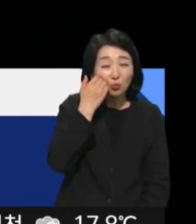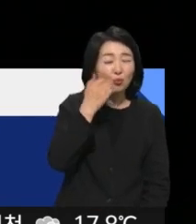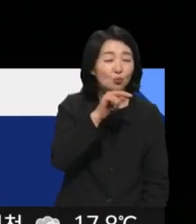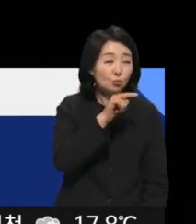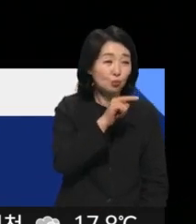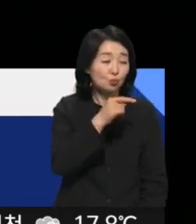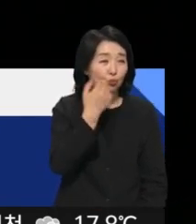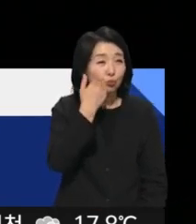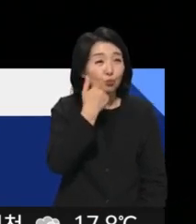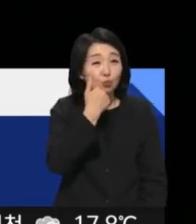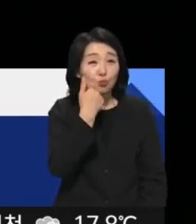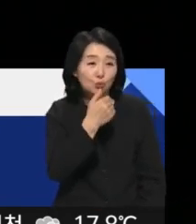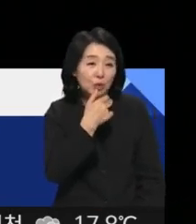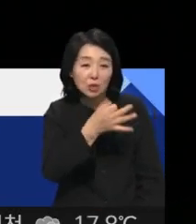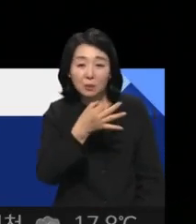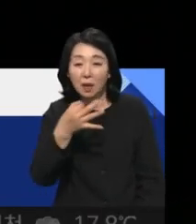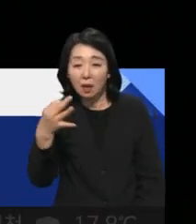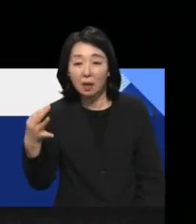하여튼